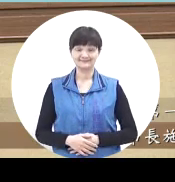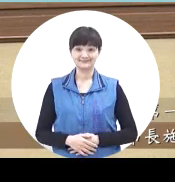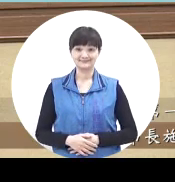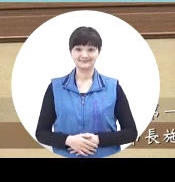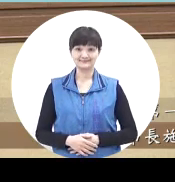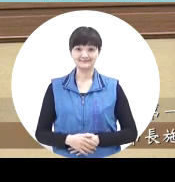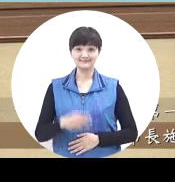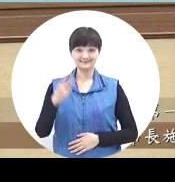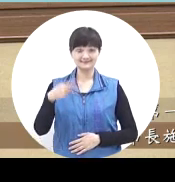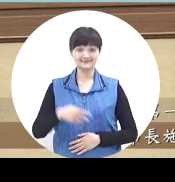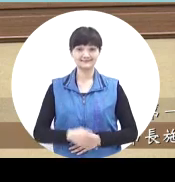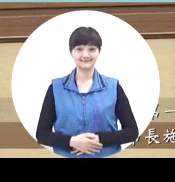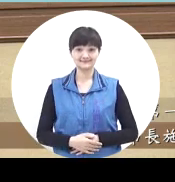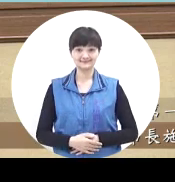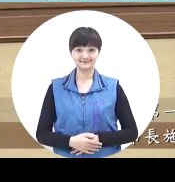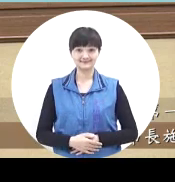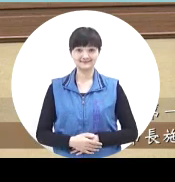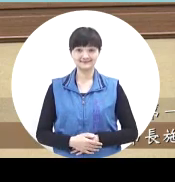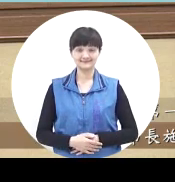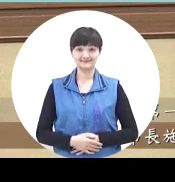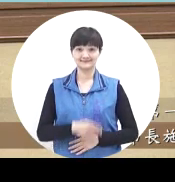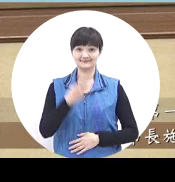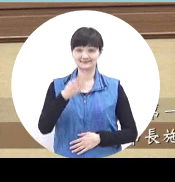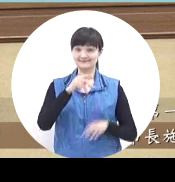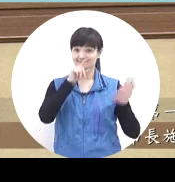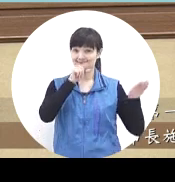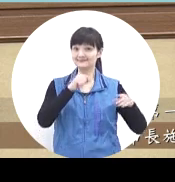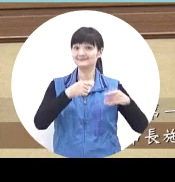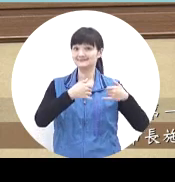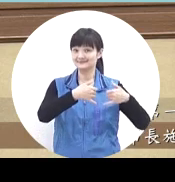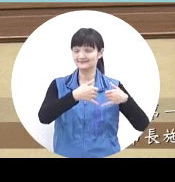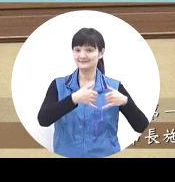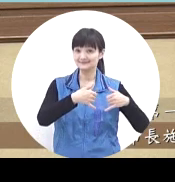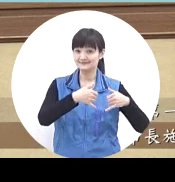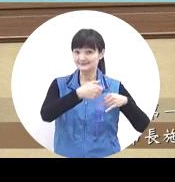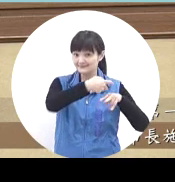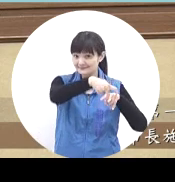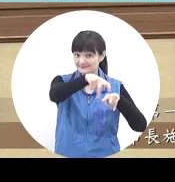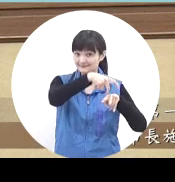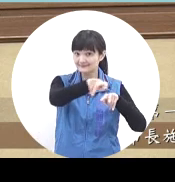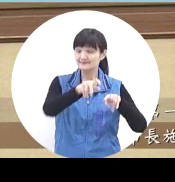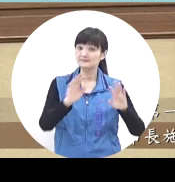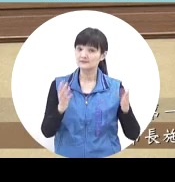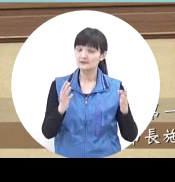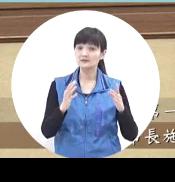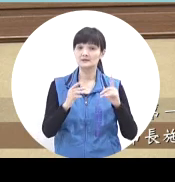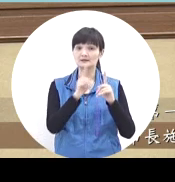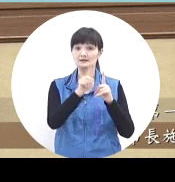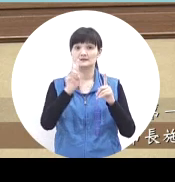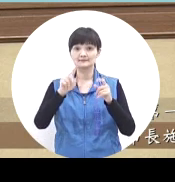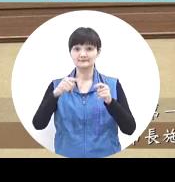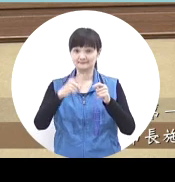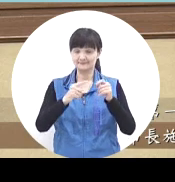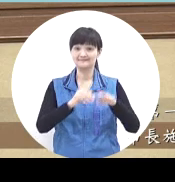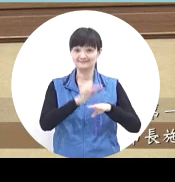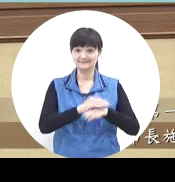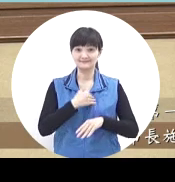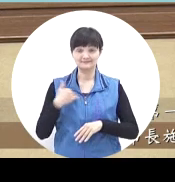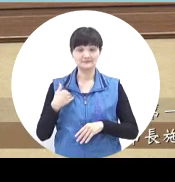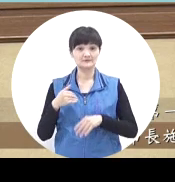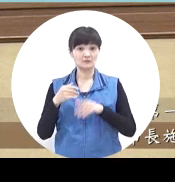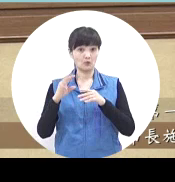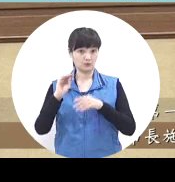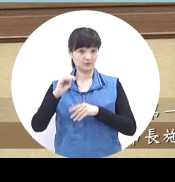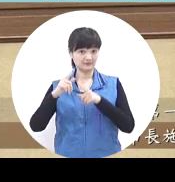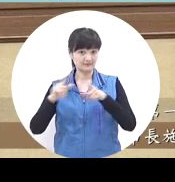至于我们的山林线112年完工，万大综合线114年